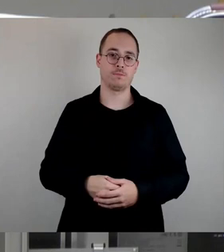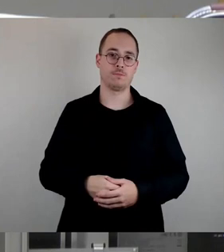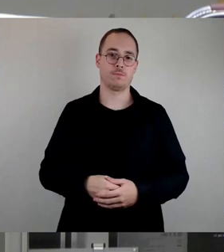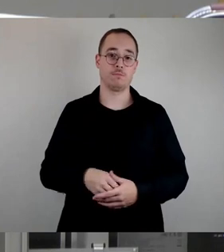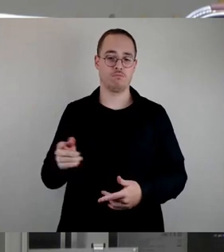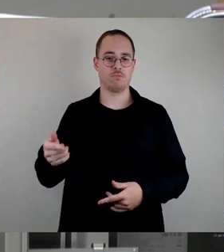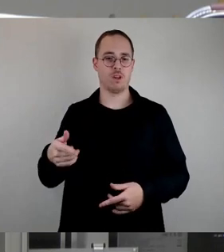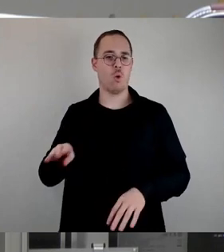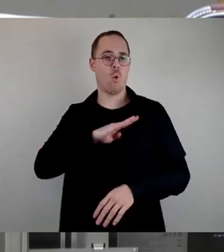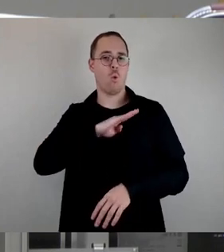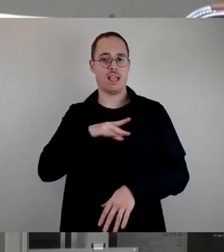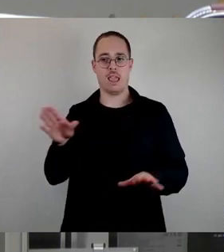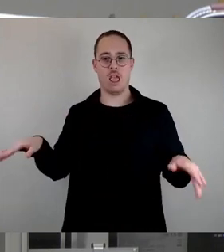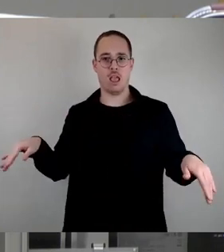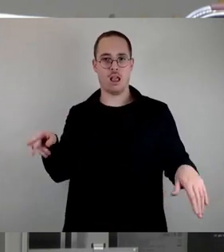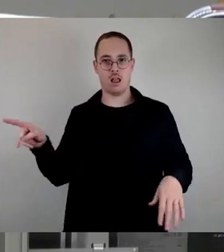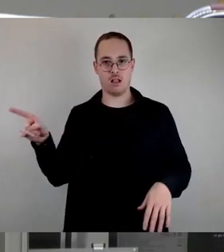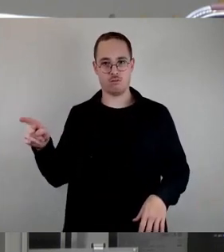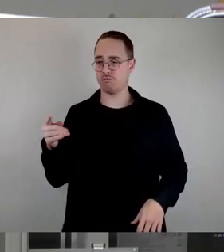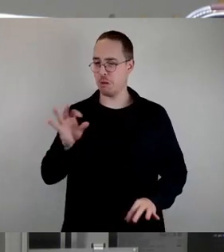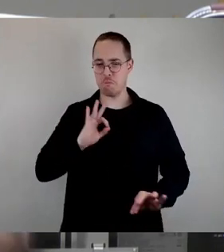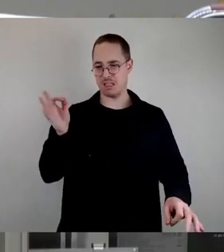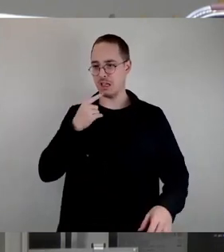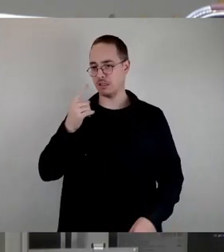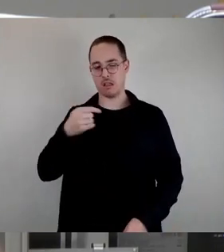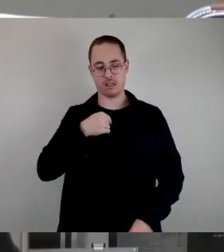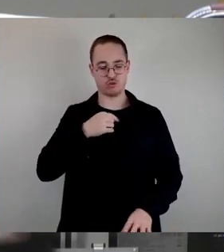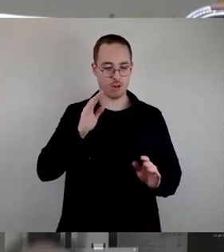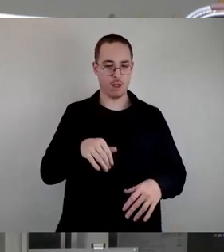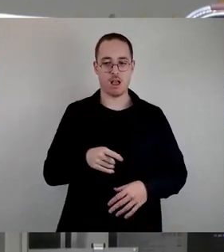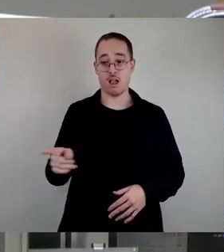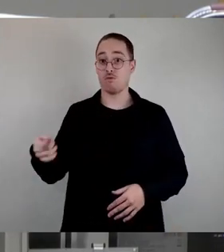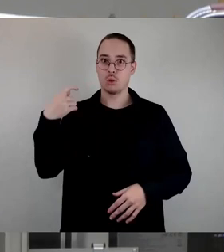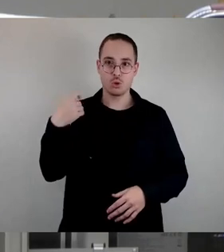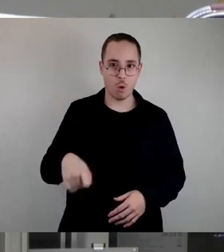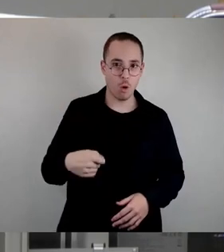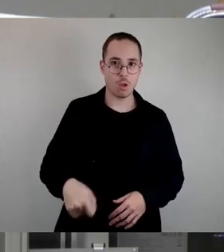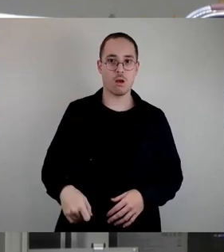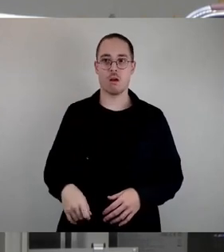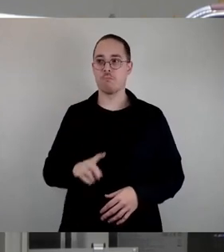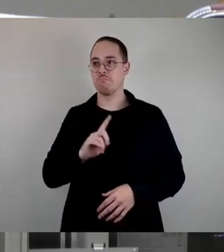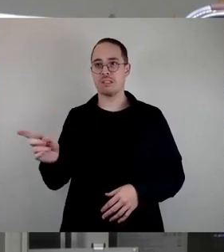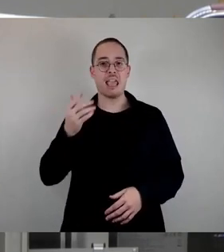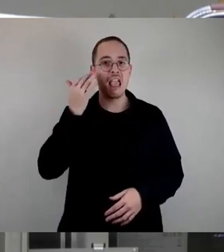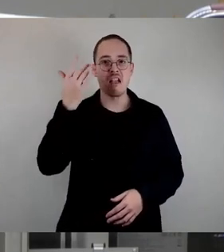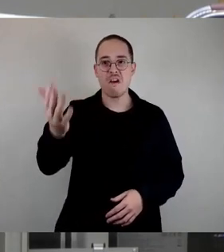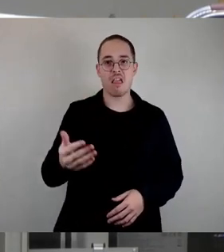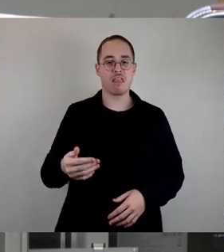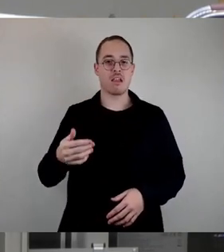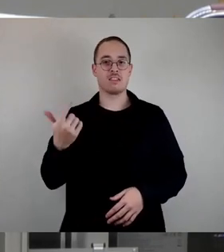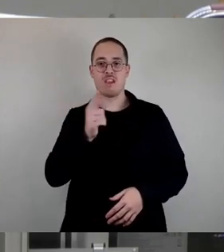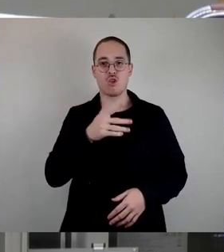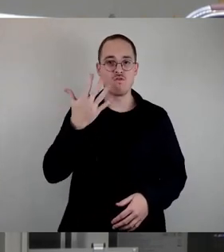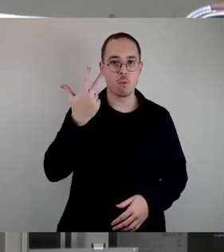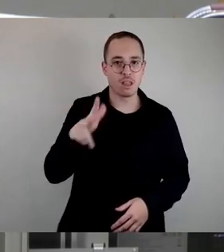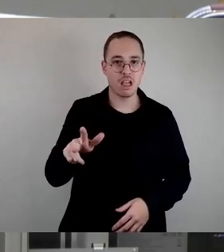sagen können als ich dargestellt. Es ist viel zu teuer. Es ist, sage ich mal, bis irgendwann mal, ja, 2035, 40. Da ist es sogar die Strecke